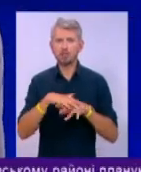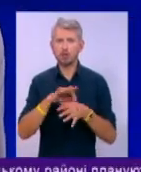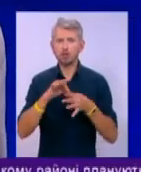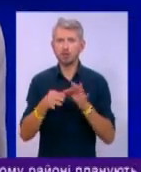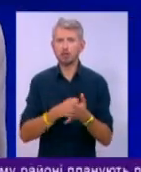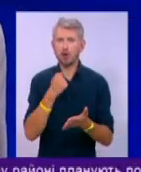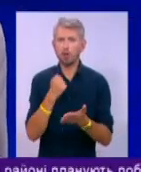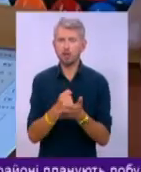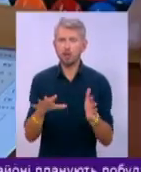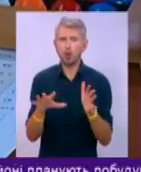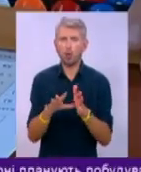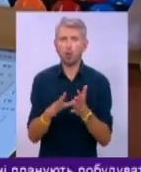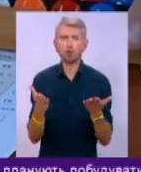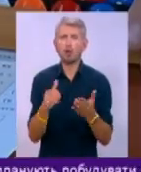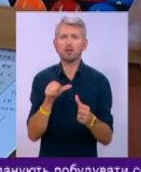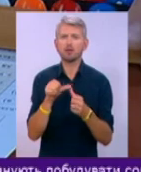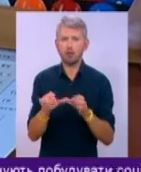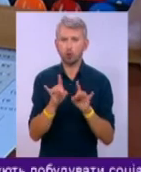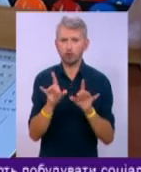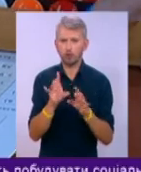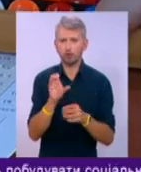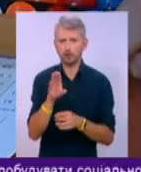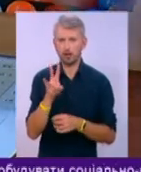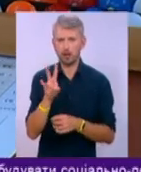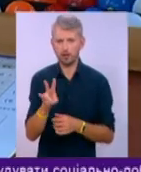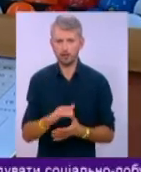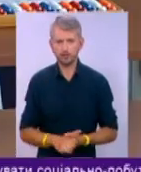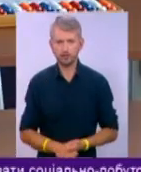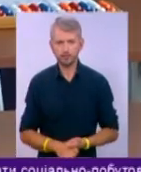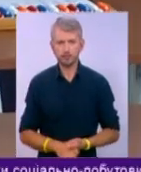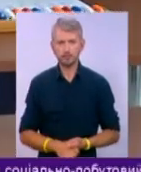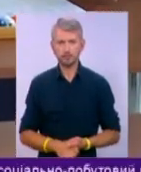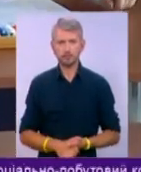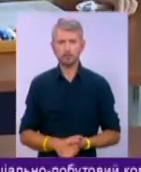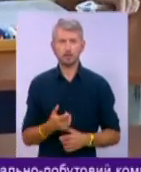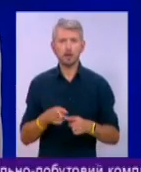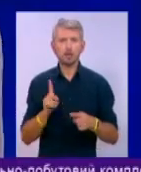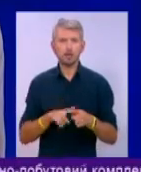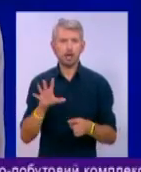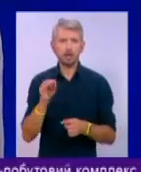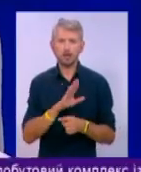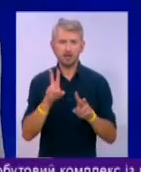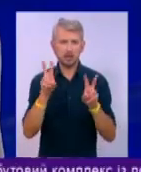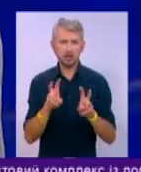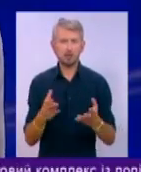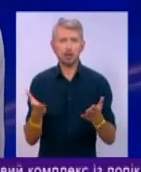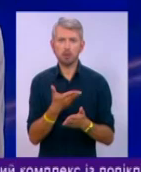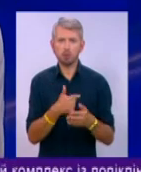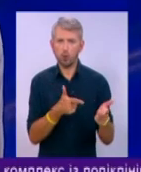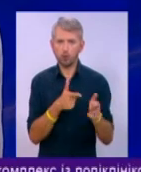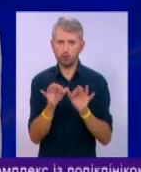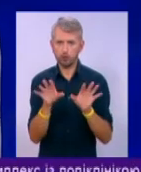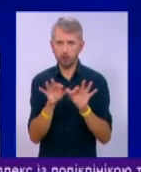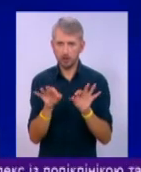олімпіаді встановили рекорд, який саме розкажуть в СТН. І це далеко не всі теми, якими ми